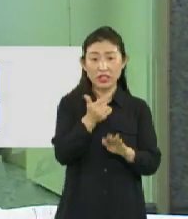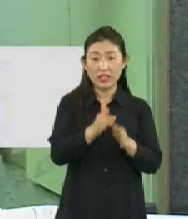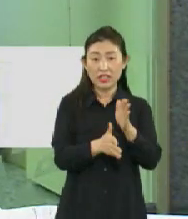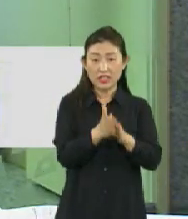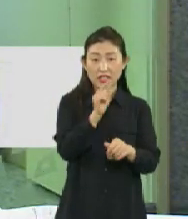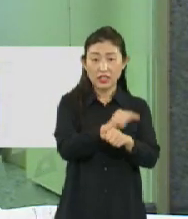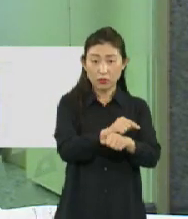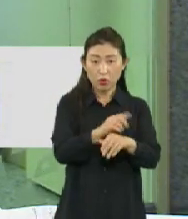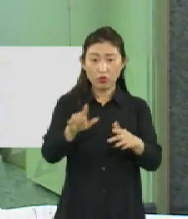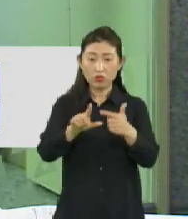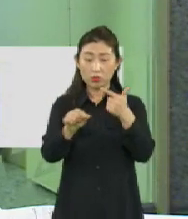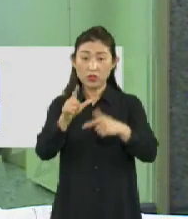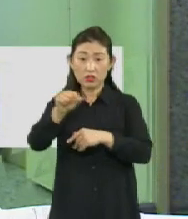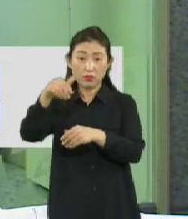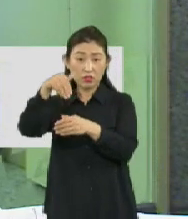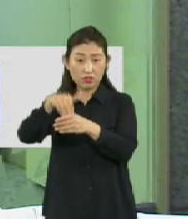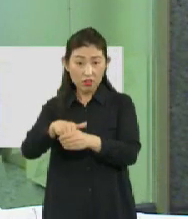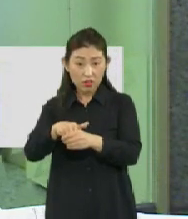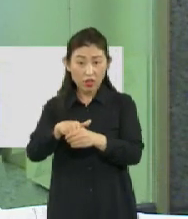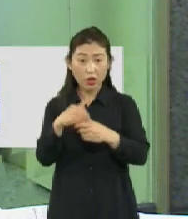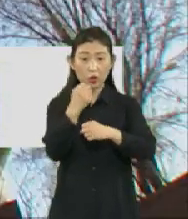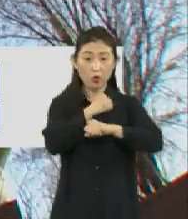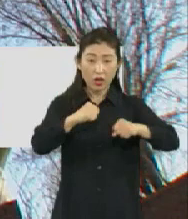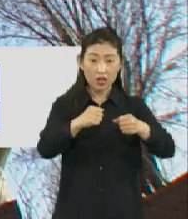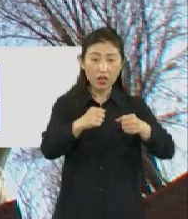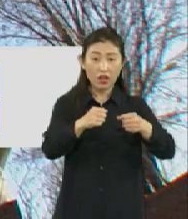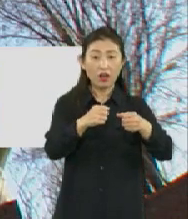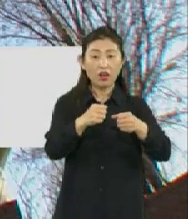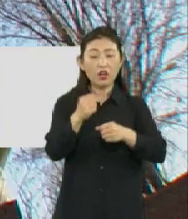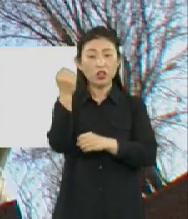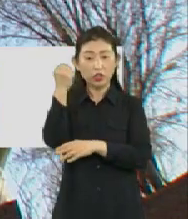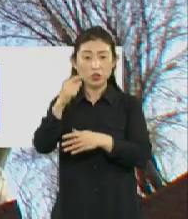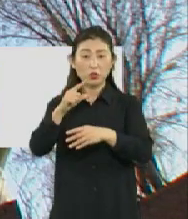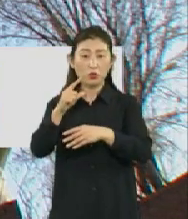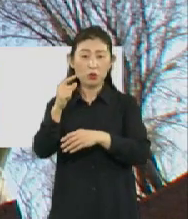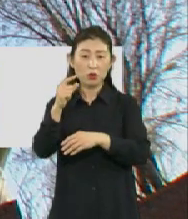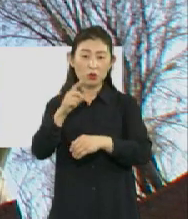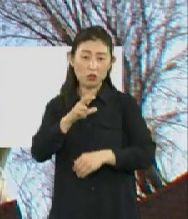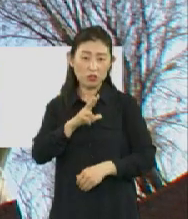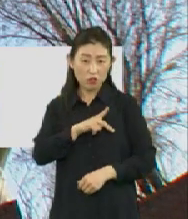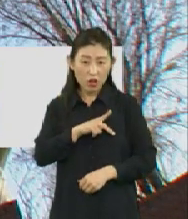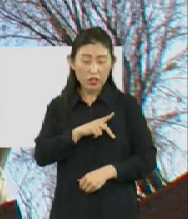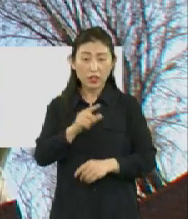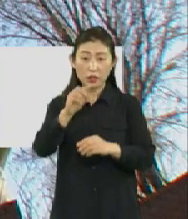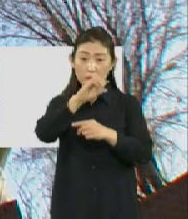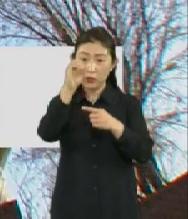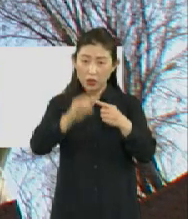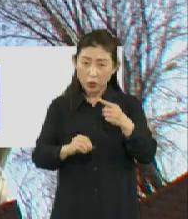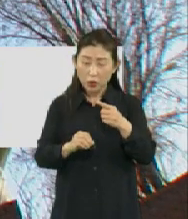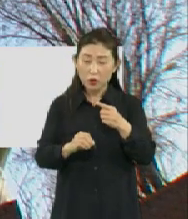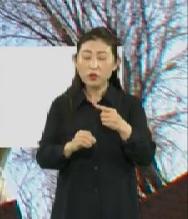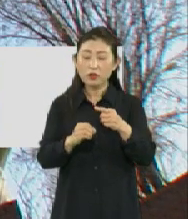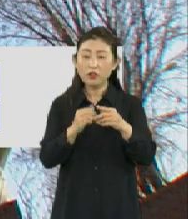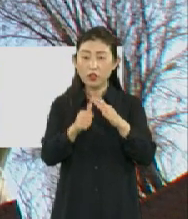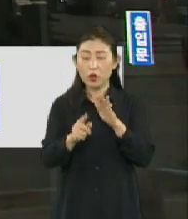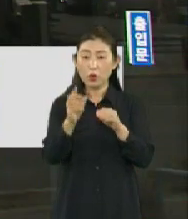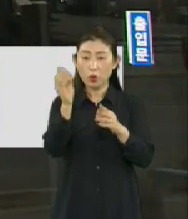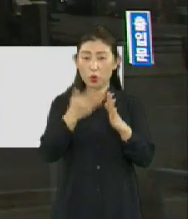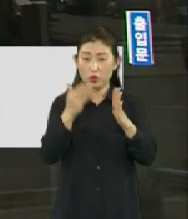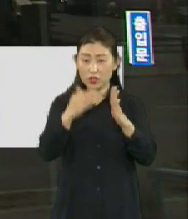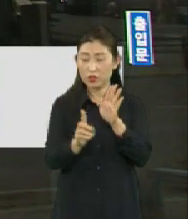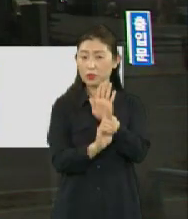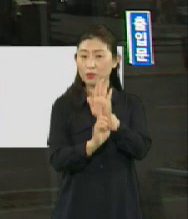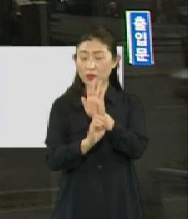더불어민주당 대전시당이 오는 6월 지방선거에 나설 광역 기초의원 비례대표 후보를 공개 오디션 방식으로